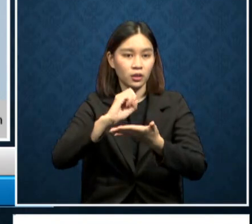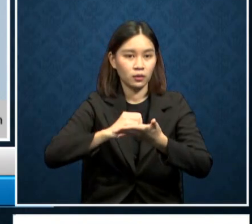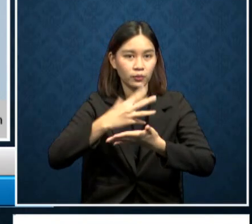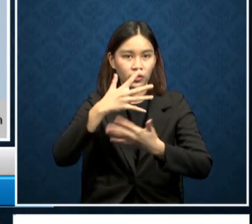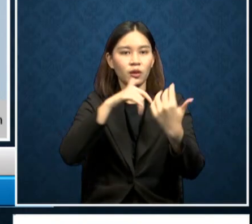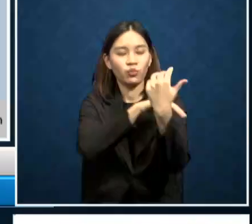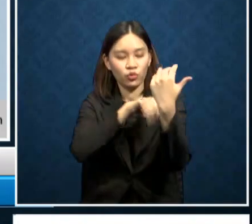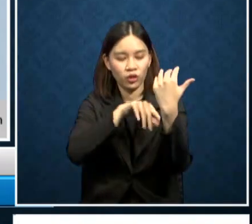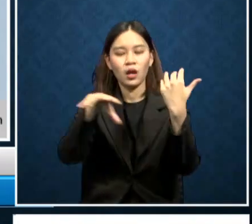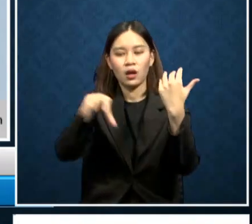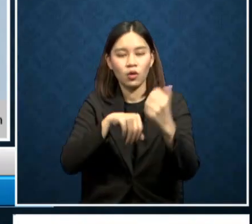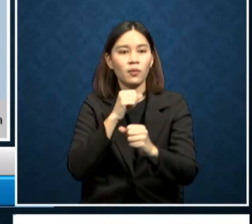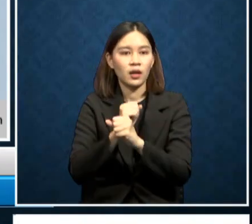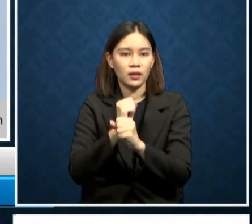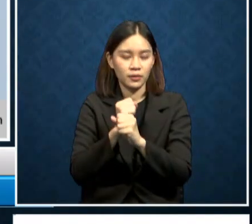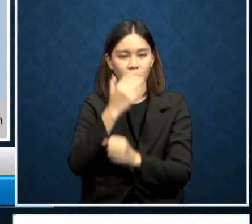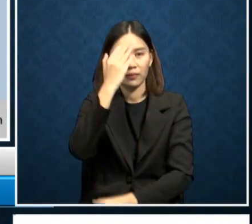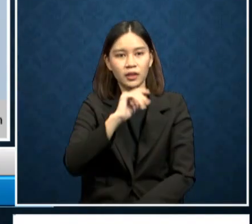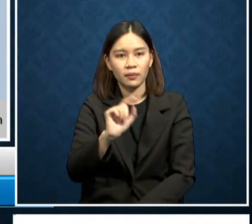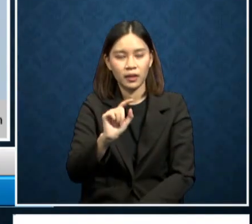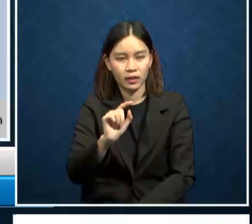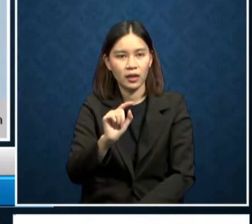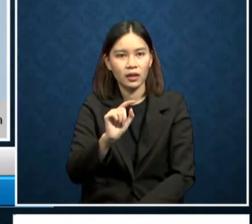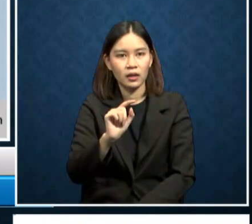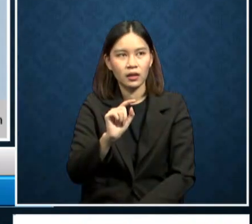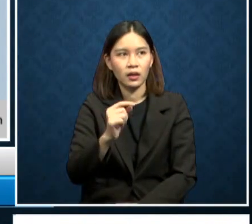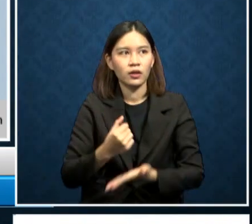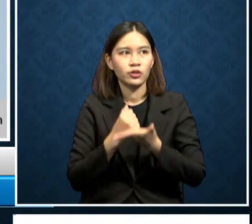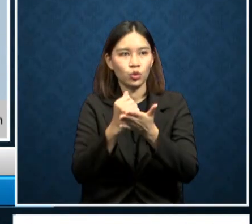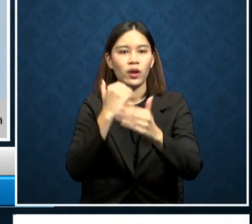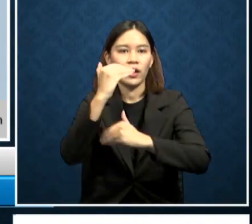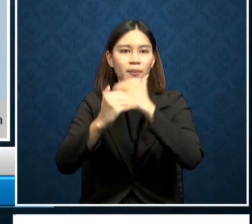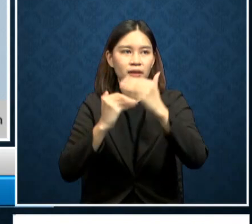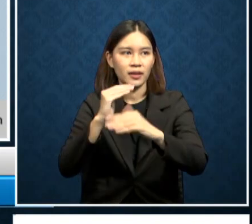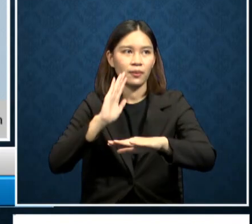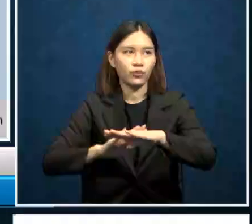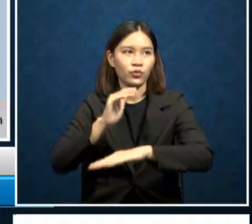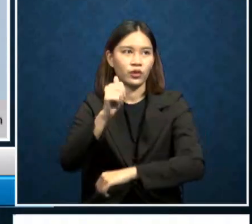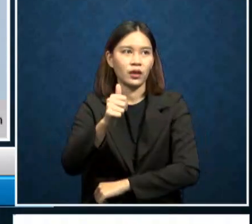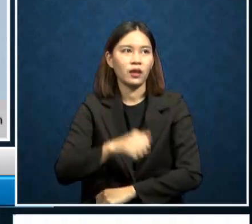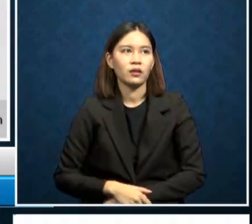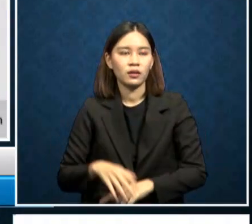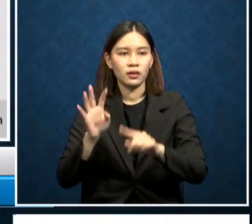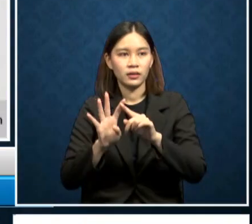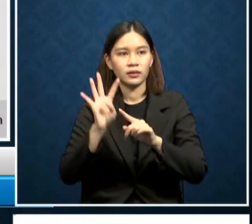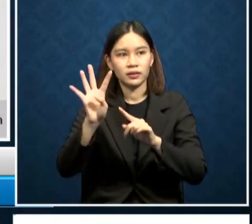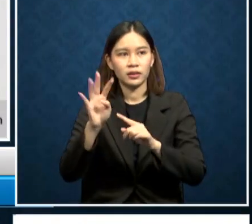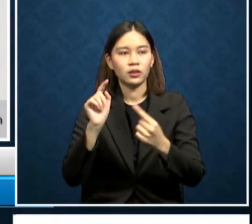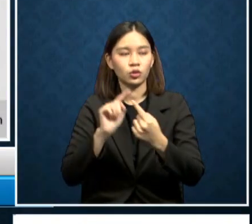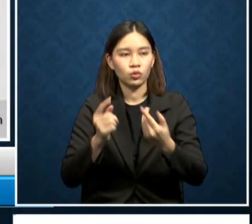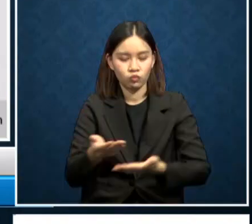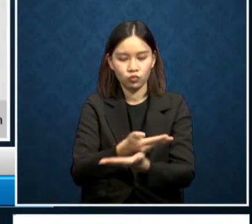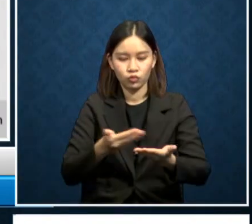คอมพิวเตอร์มาใช้เพื่อเพิ่มขีดความสามารถของมนุษย์ข้อที่ 4ผล